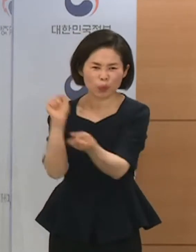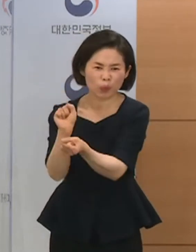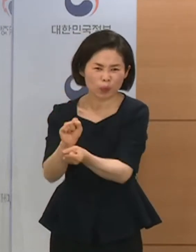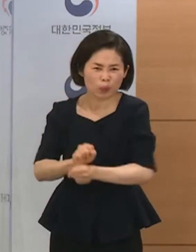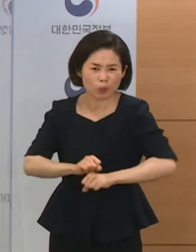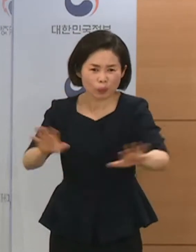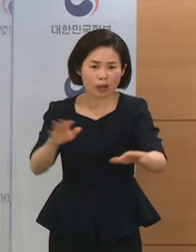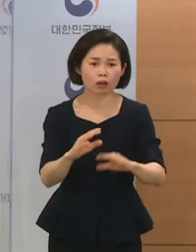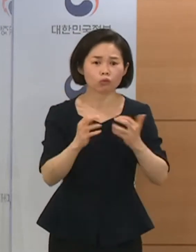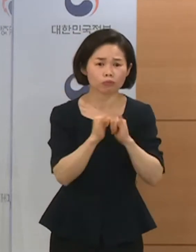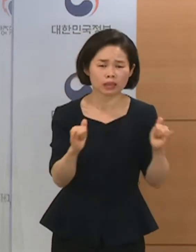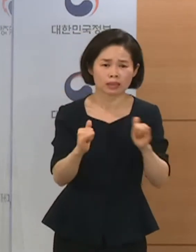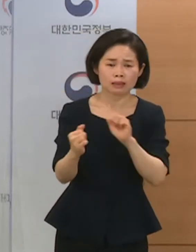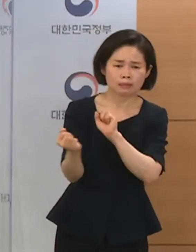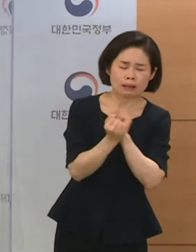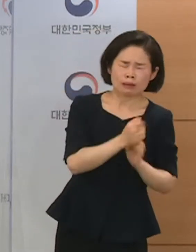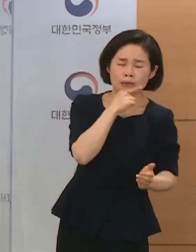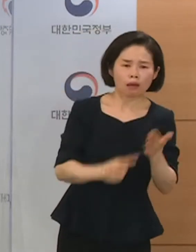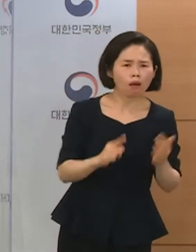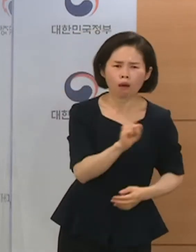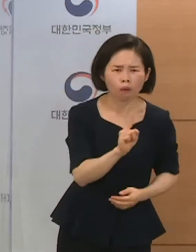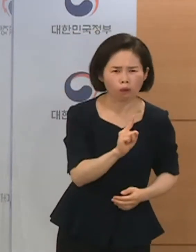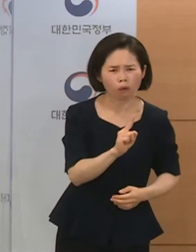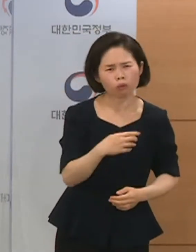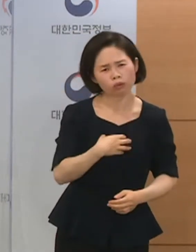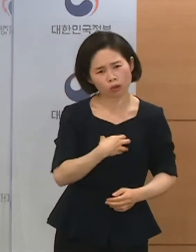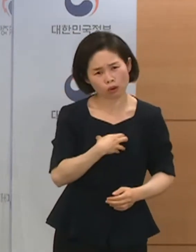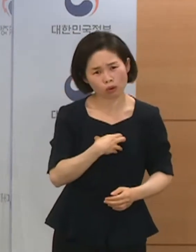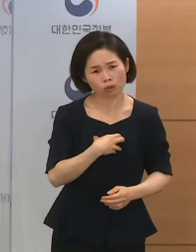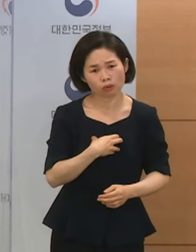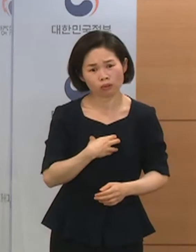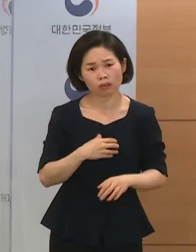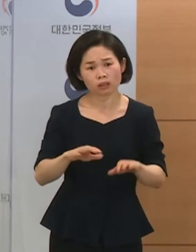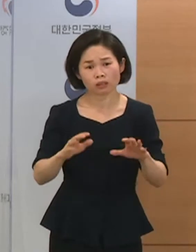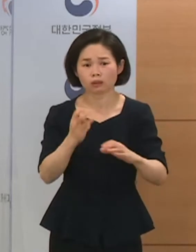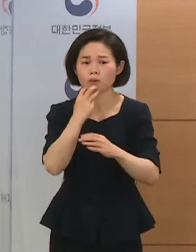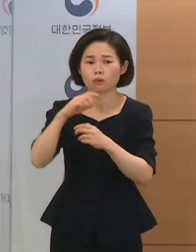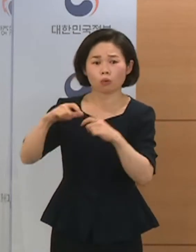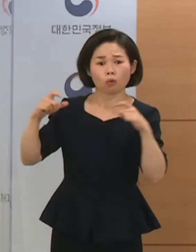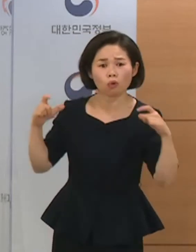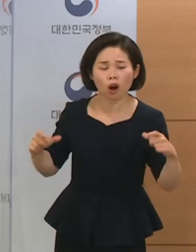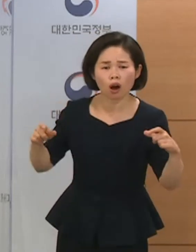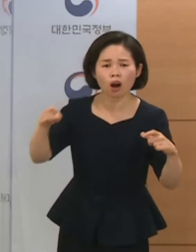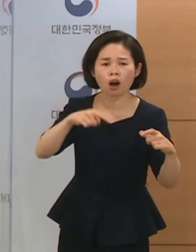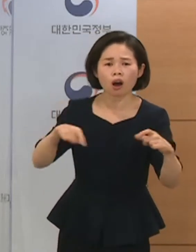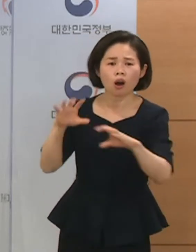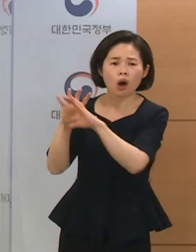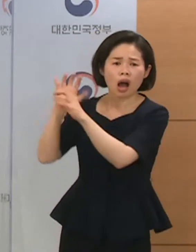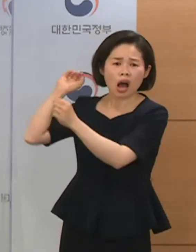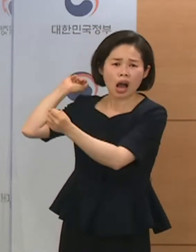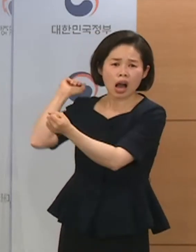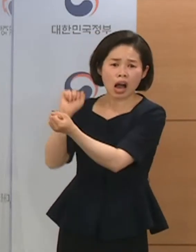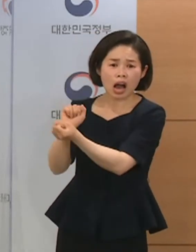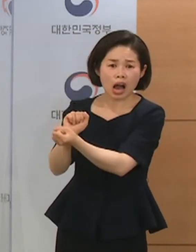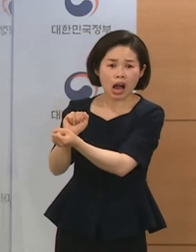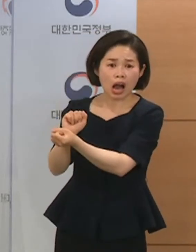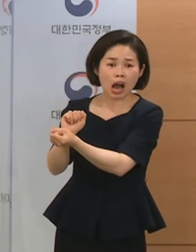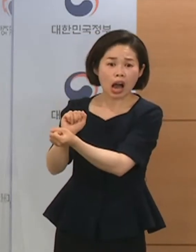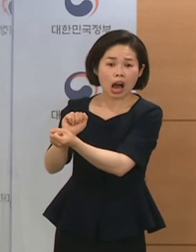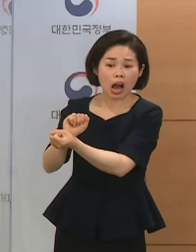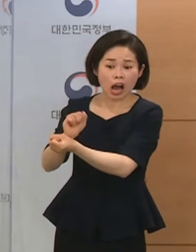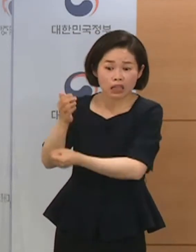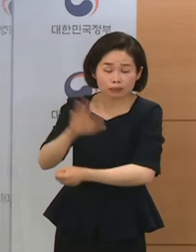없습니다. 지금 수도권에서의 대규모 집회는 확산되고 있는 코로나19에 그 불길에 기름을 부을